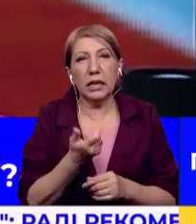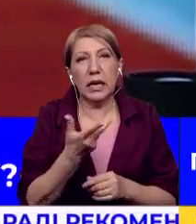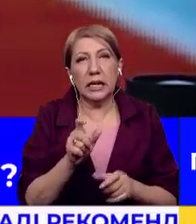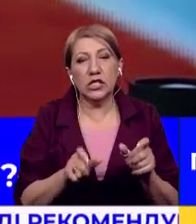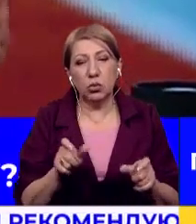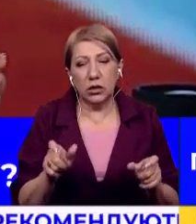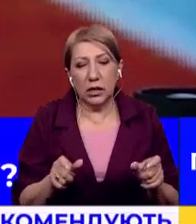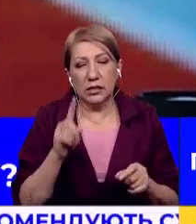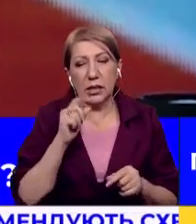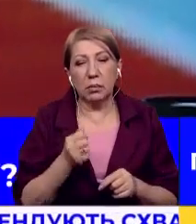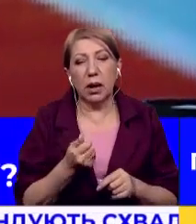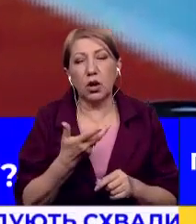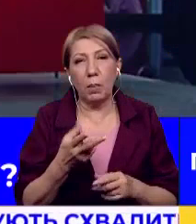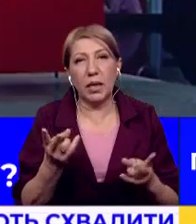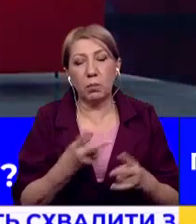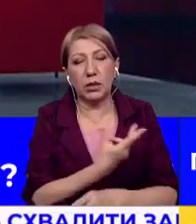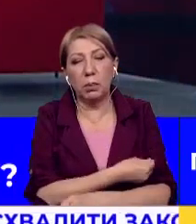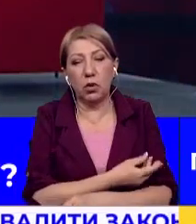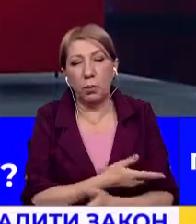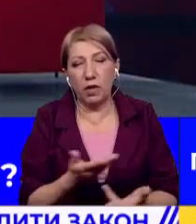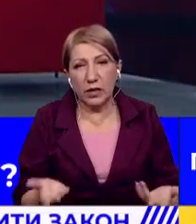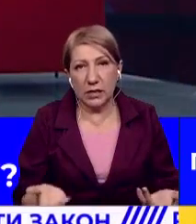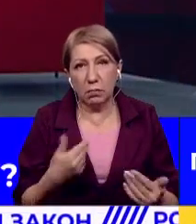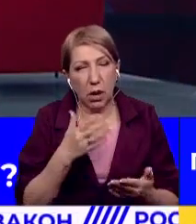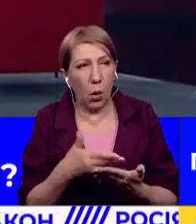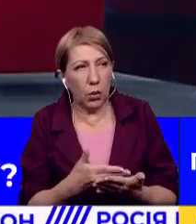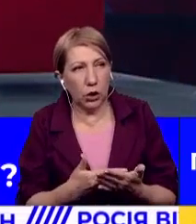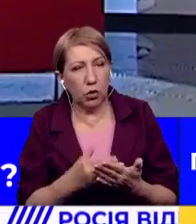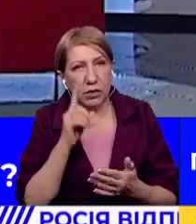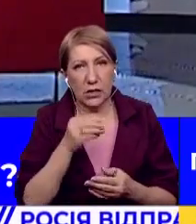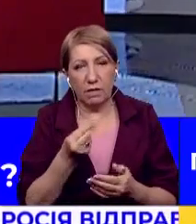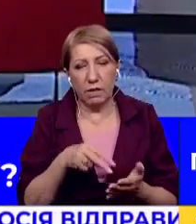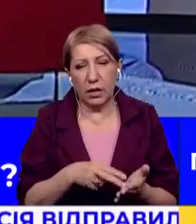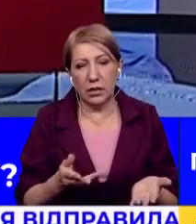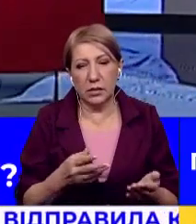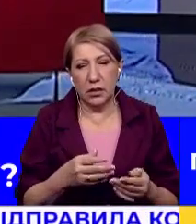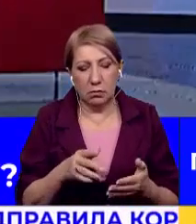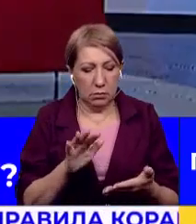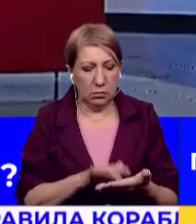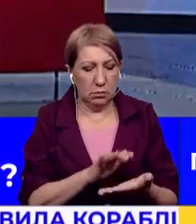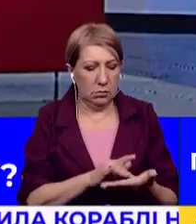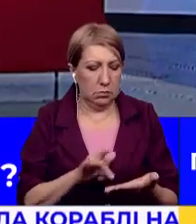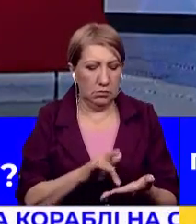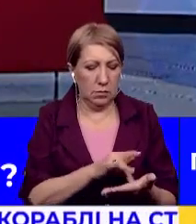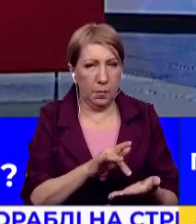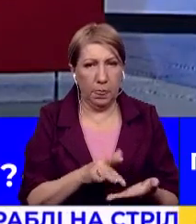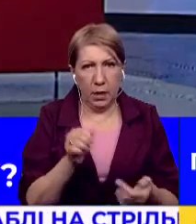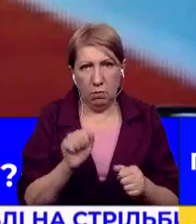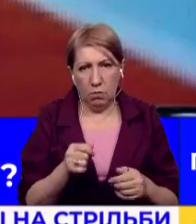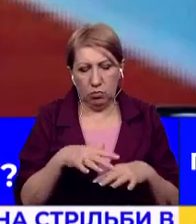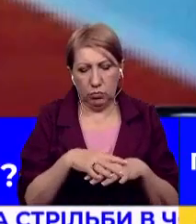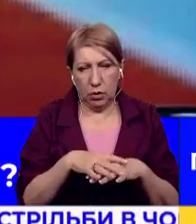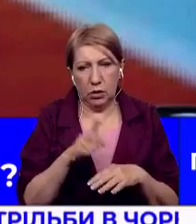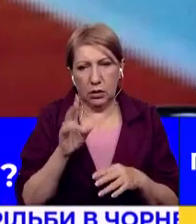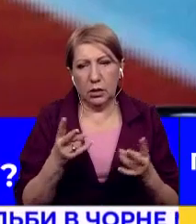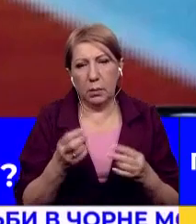громадян. Яка кількість громадян потребує вакцинування? Ми орієнтовно знаємо вартість вакцини. Взяв калькулятор, порахував, і ти бачиш, що